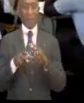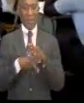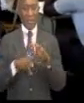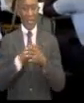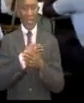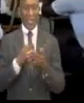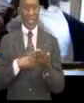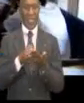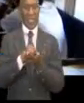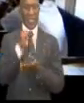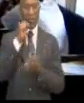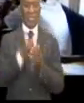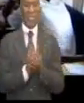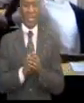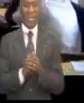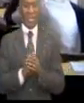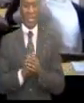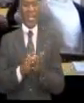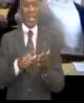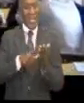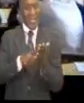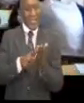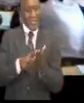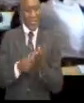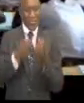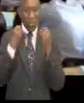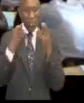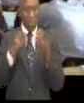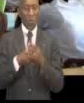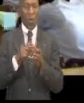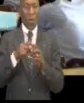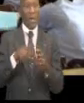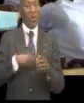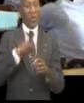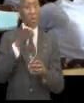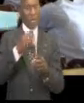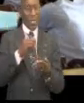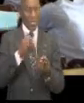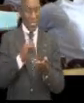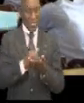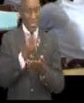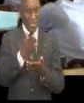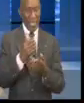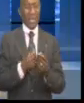cours d'éducation à la vie, au moins du matin et lors du salut au drapeau.